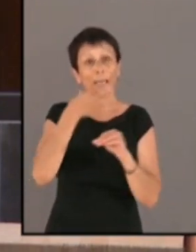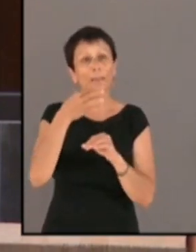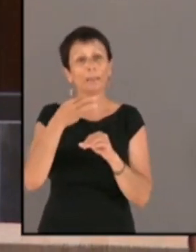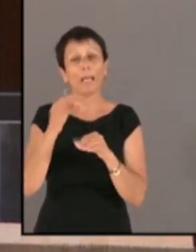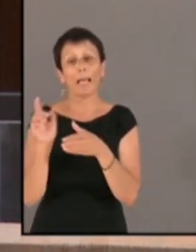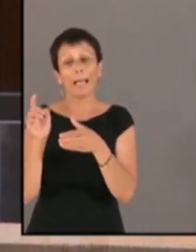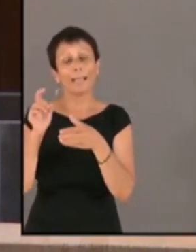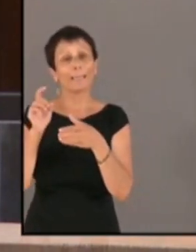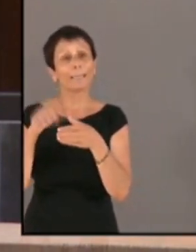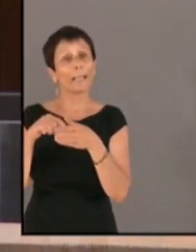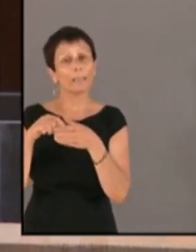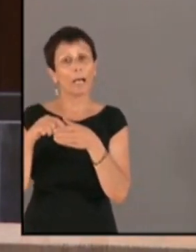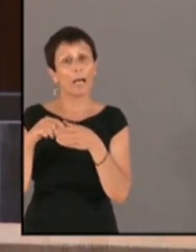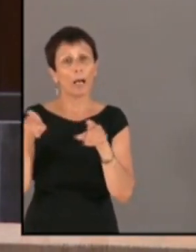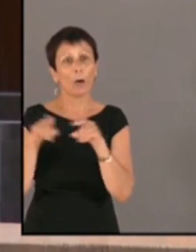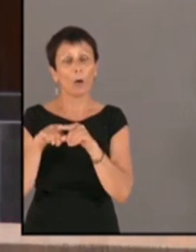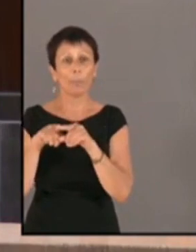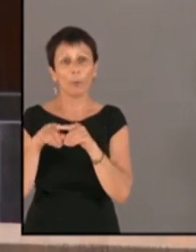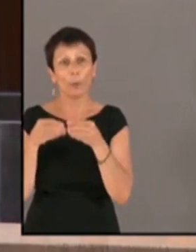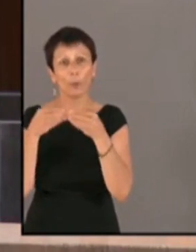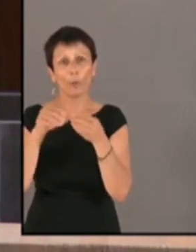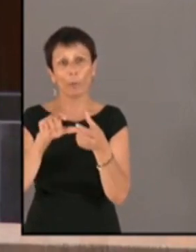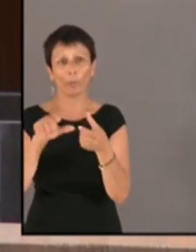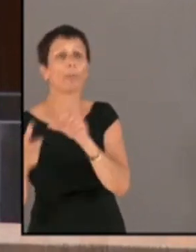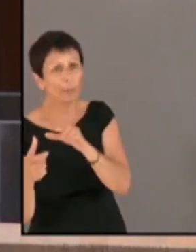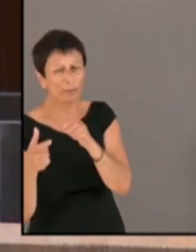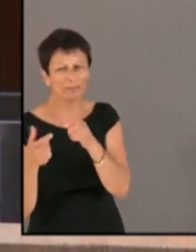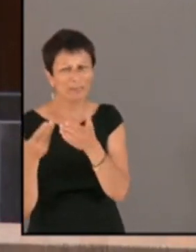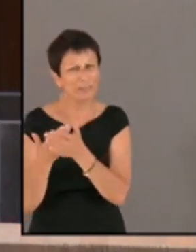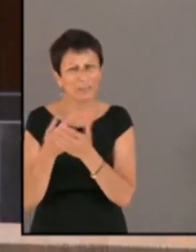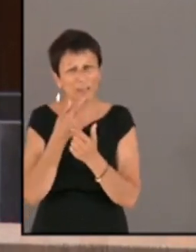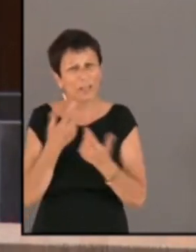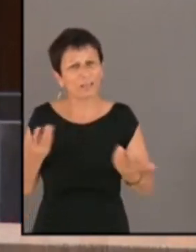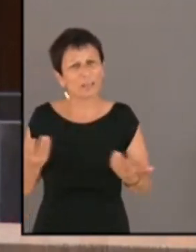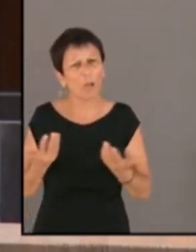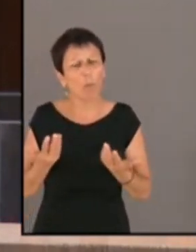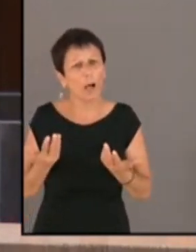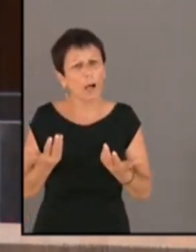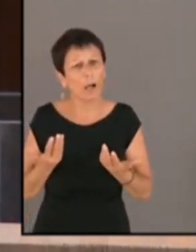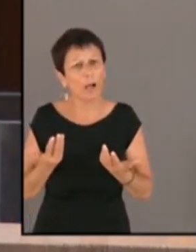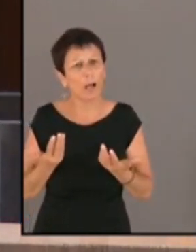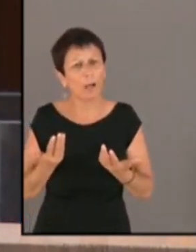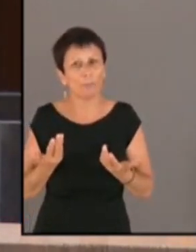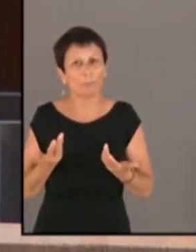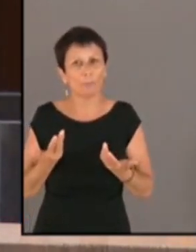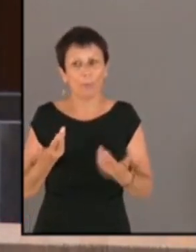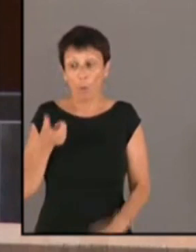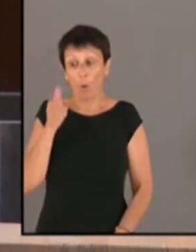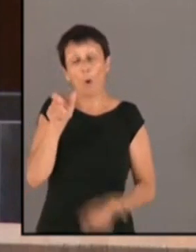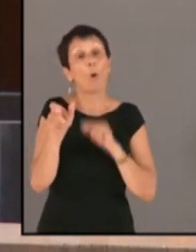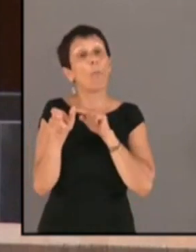syndical. On parle d'un sabotage syndical. Qu'est-ce qu'il en est de ce prétendu sabotage syndical? En un mot